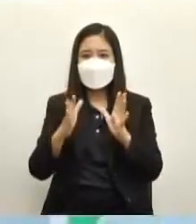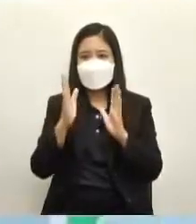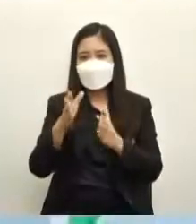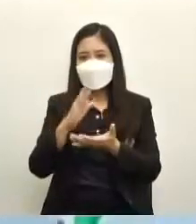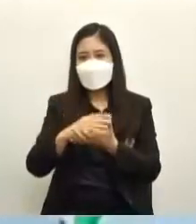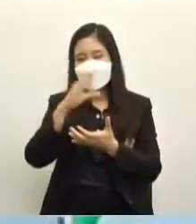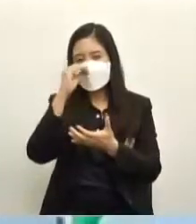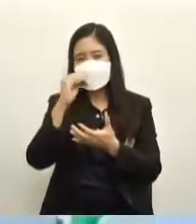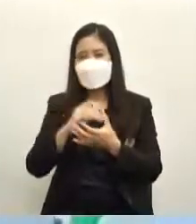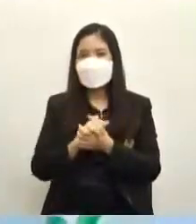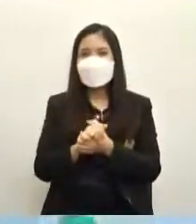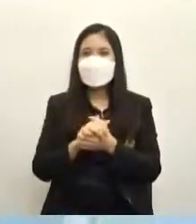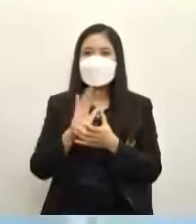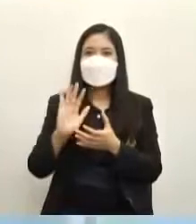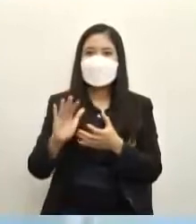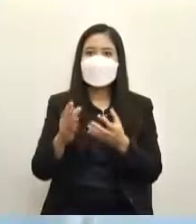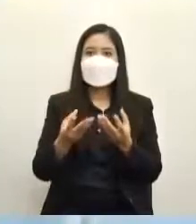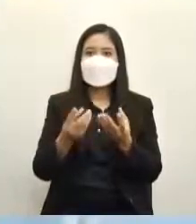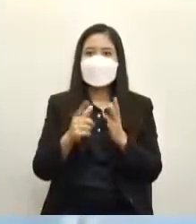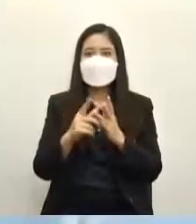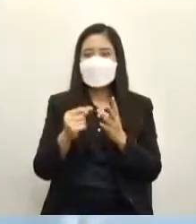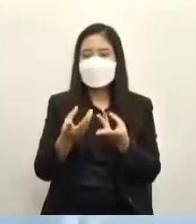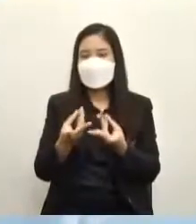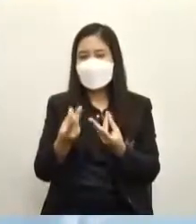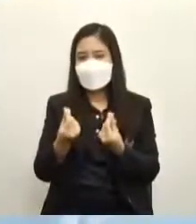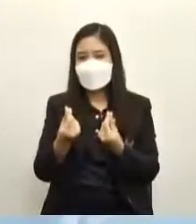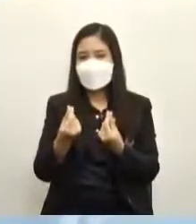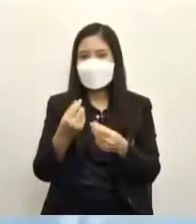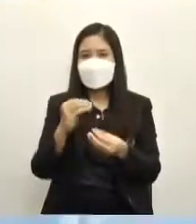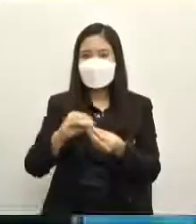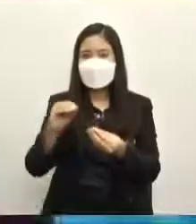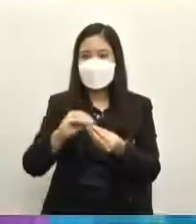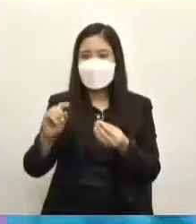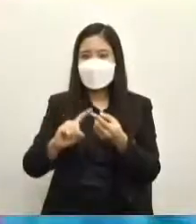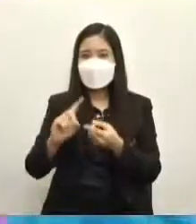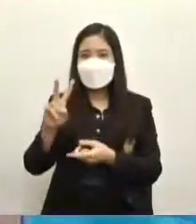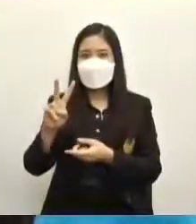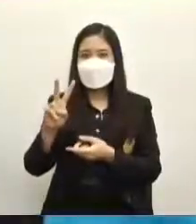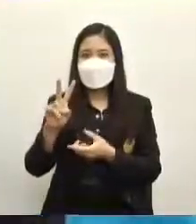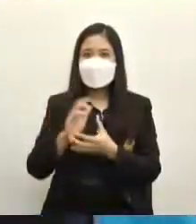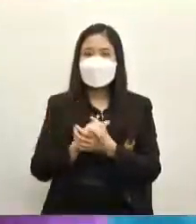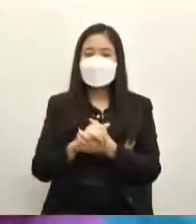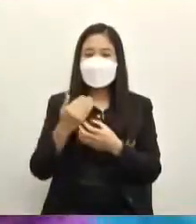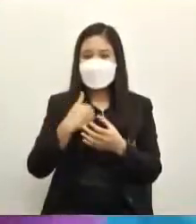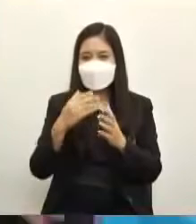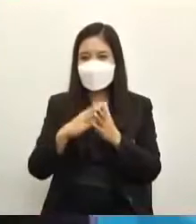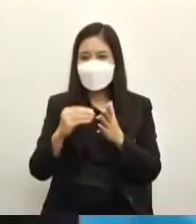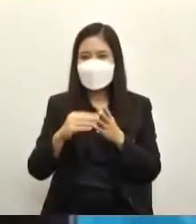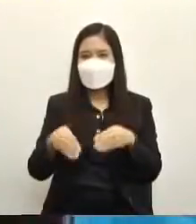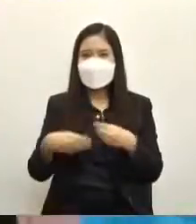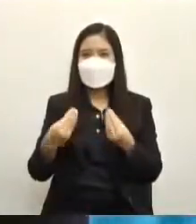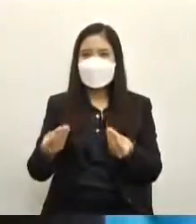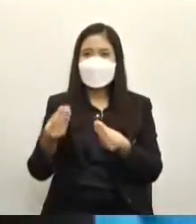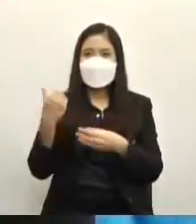งเรียนในสังกัดสำนักงานเขตพื้นที่การศึกษาประถมศึกษาฉะเชิงเทราเขต2ได้ดำเนินการฝึกอบรมครบทั้ง8จุดฝึกอบรม